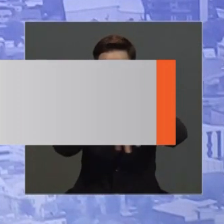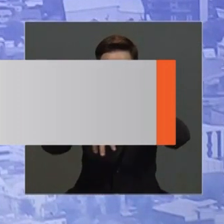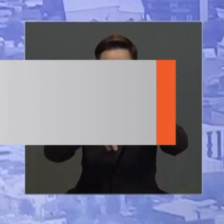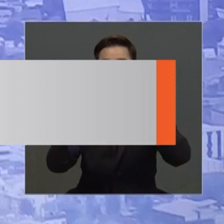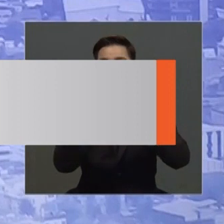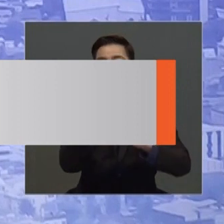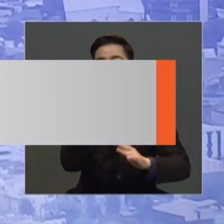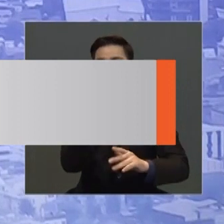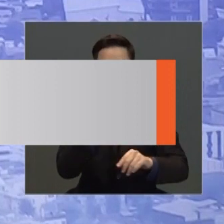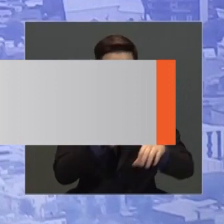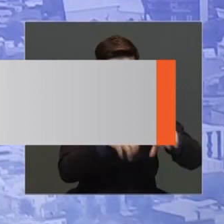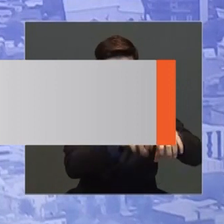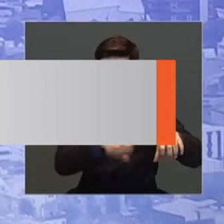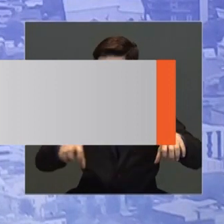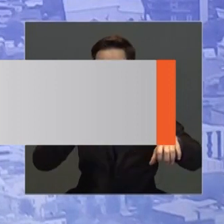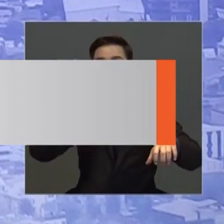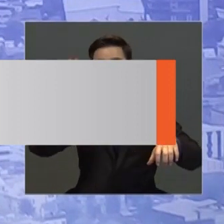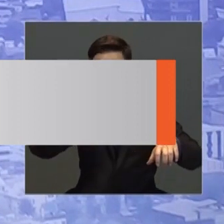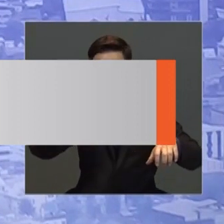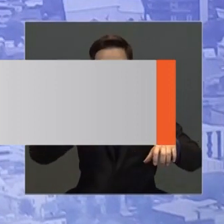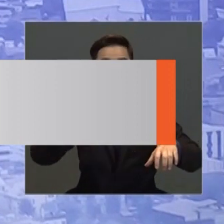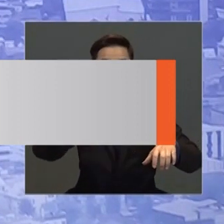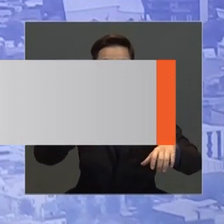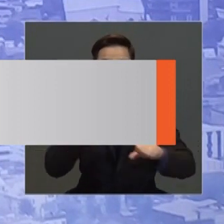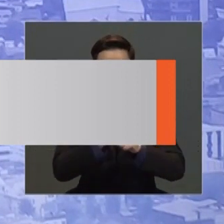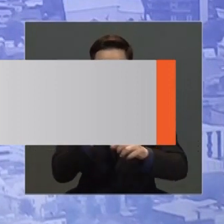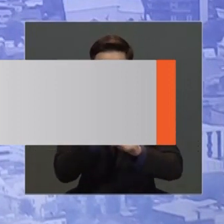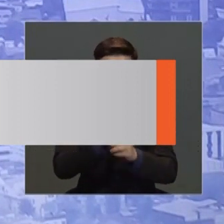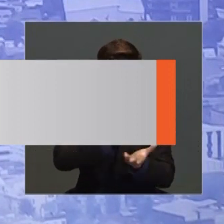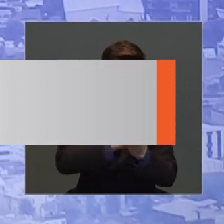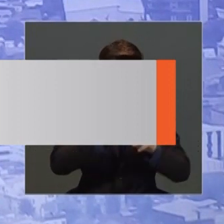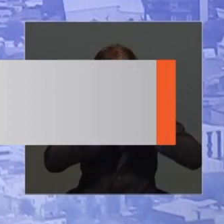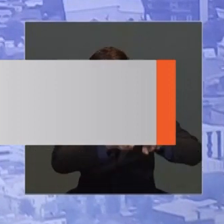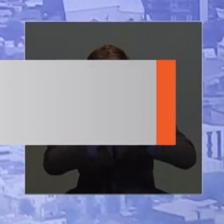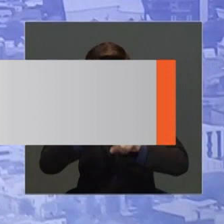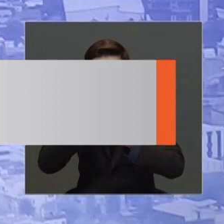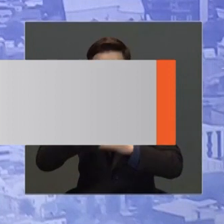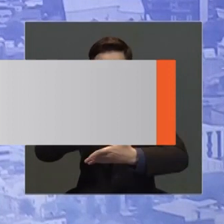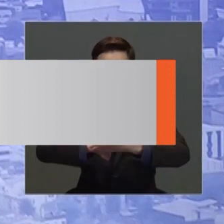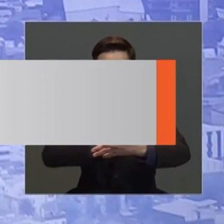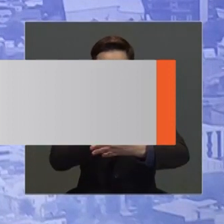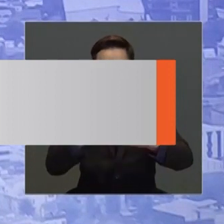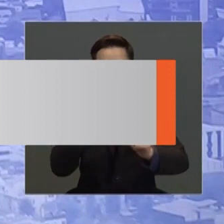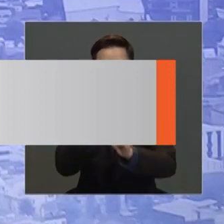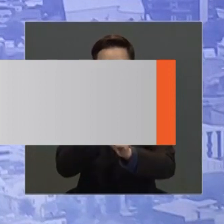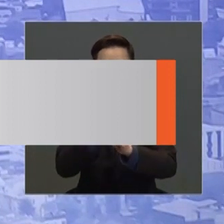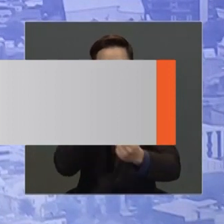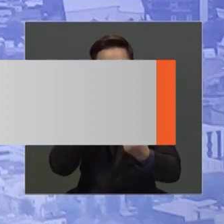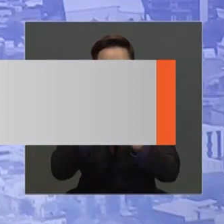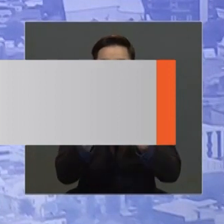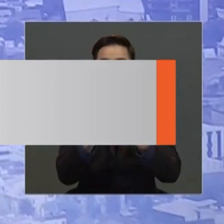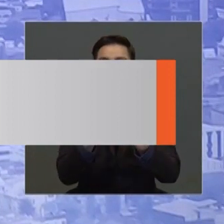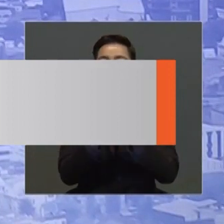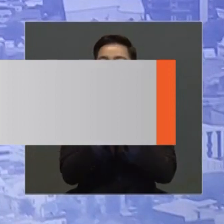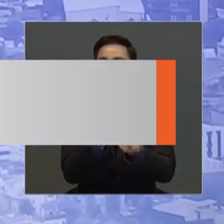ง50เขตนะคะทุกเขตเนี่ยมีการ activate หรือว่ามีการกำหนดให้มีการสามารถที่